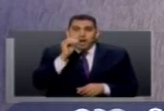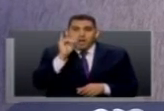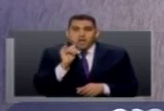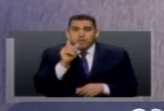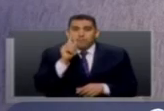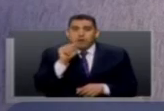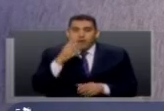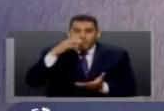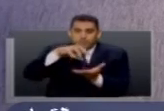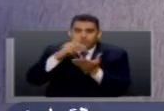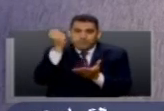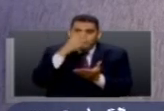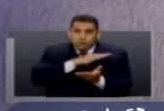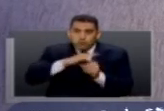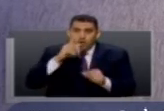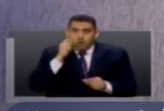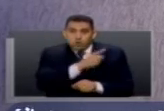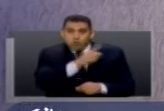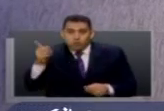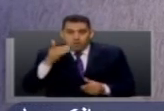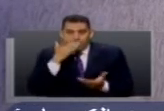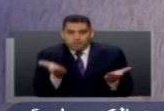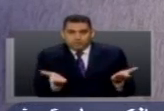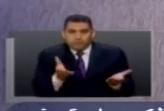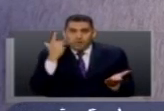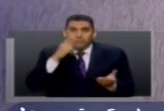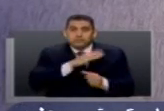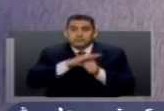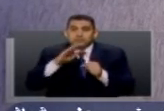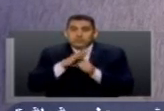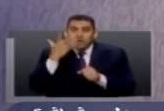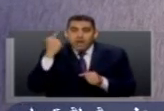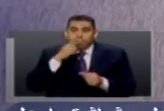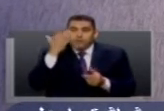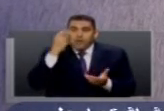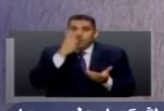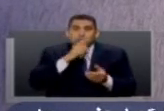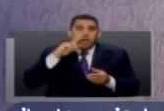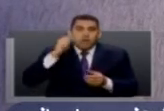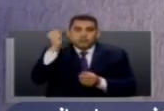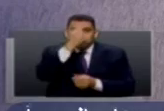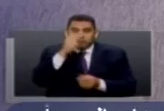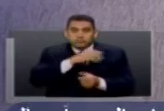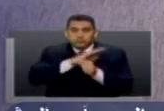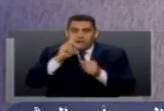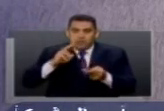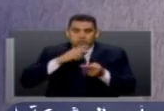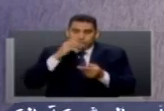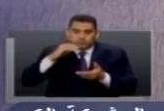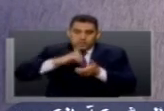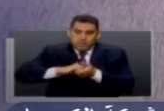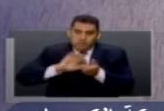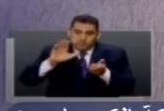انه صلى الله عليه وسلم لم يثبت بل ثبت العكس انه قتل جميع رجال قينقاع بل صالحهم على ان يغادروا المدينه خلاص